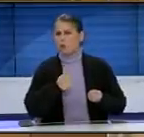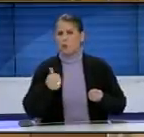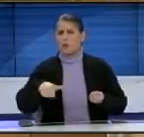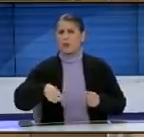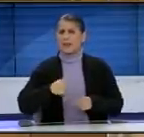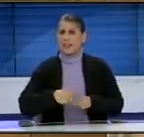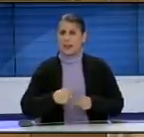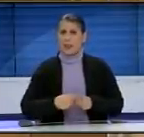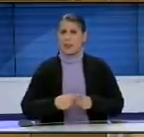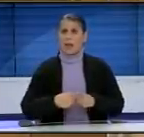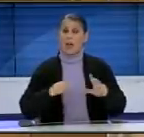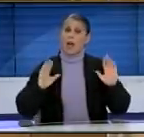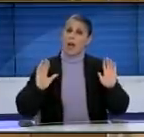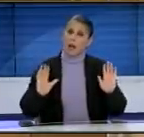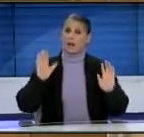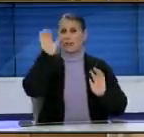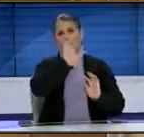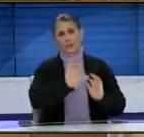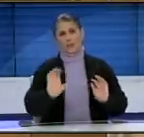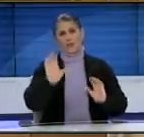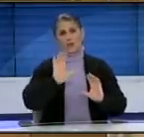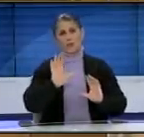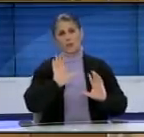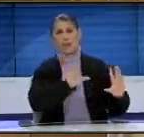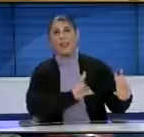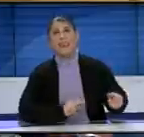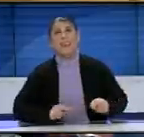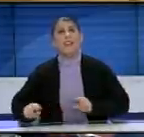Ελλάδα, αλλά και για την Ευρώπη στο σύνολό της.